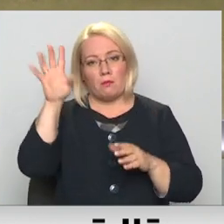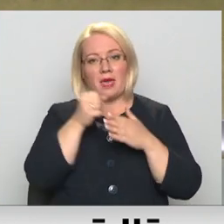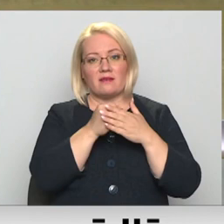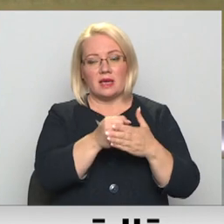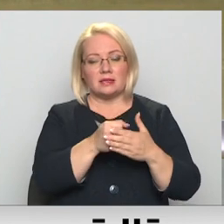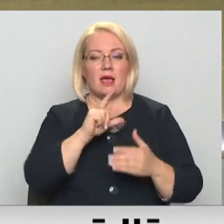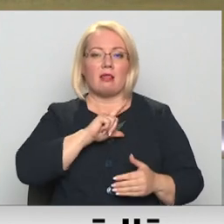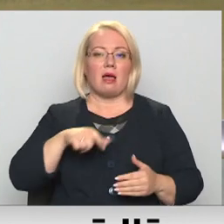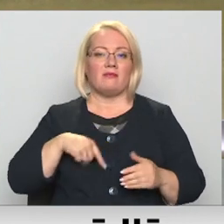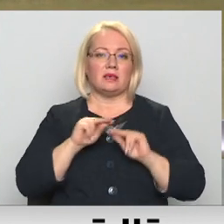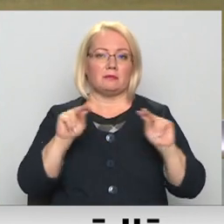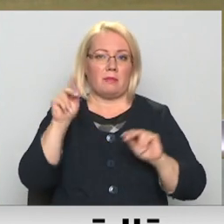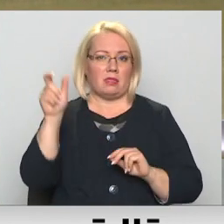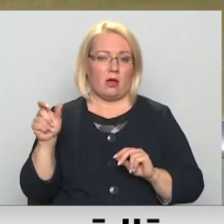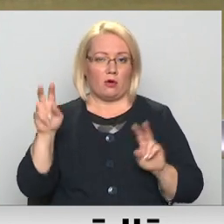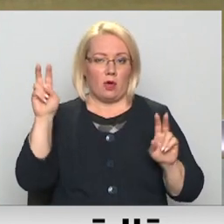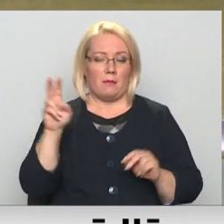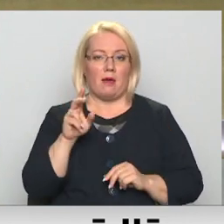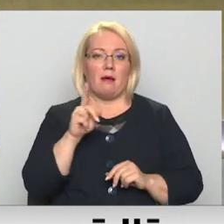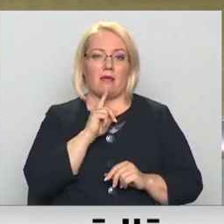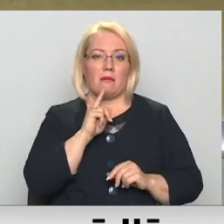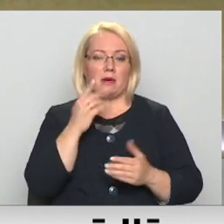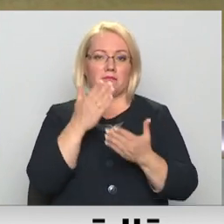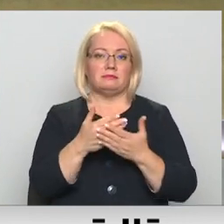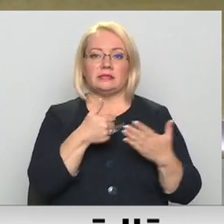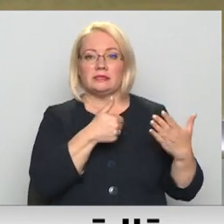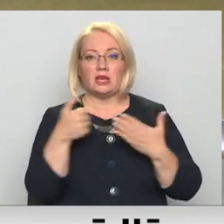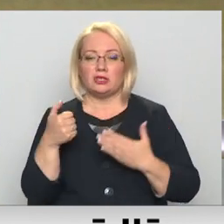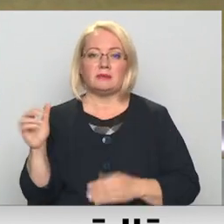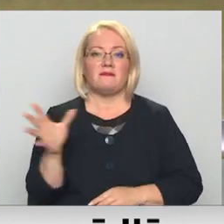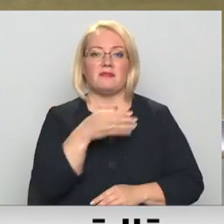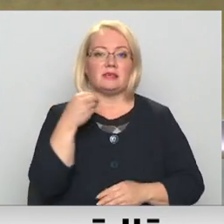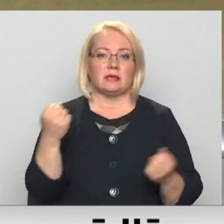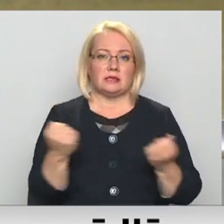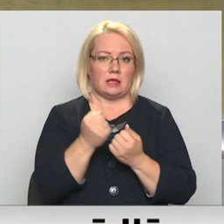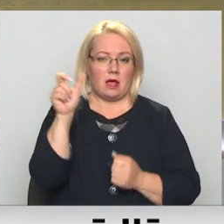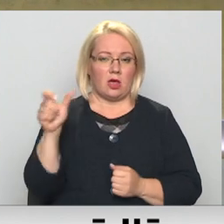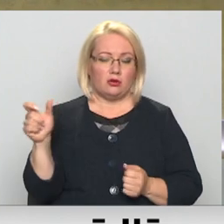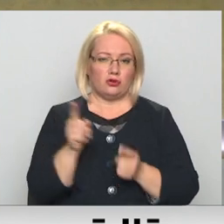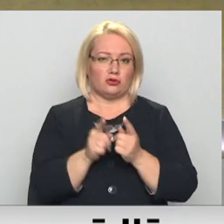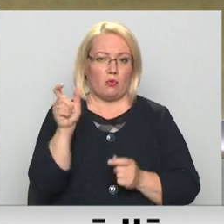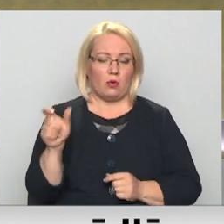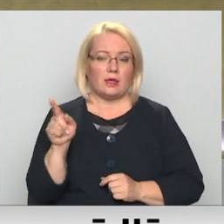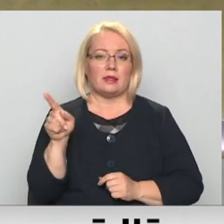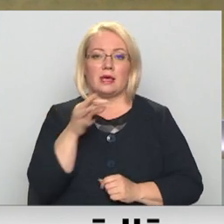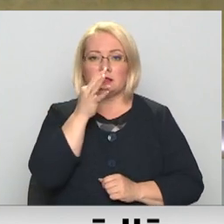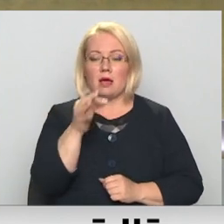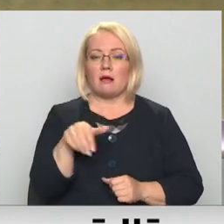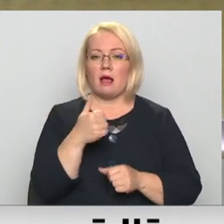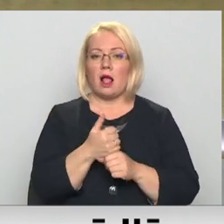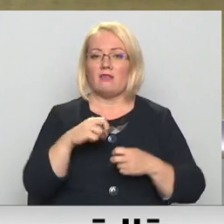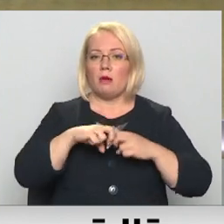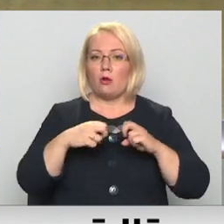pedagogiem. Liepājai tā ir pieteikušies 600, jeb gandrīz visi strādājošie skolotāji. Viņi atzīst, ka galvenā problēma